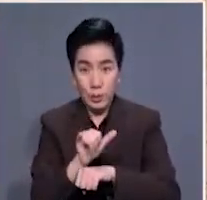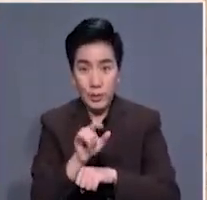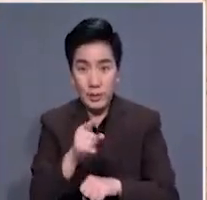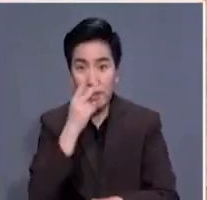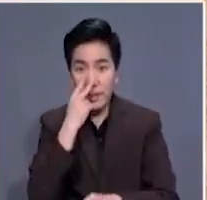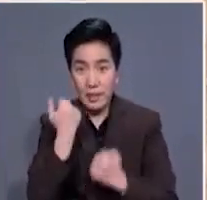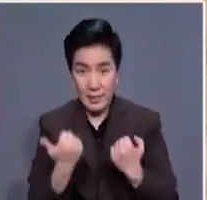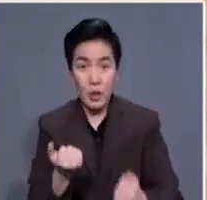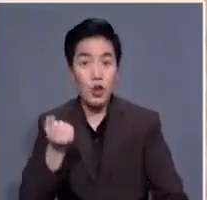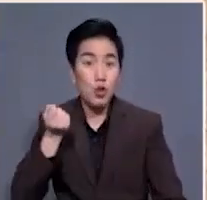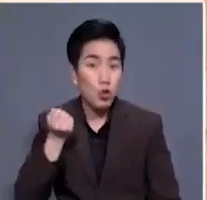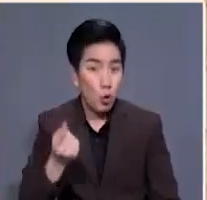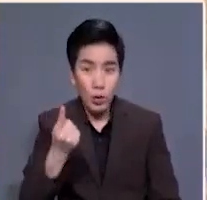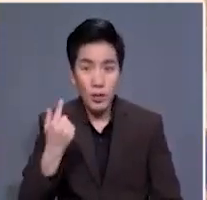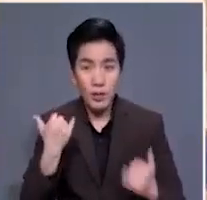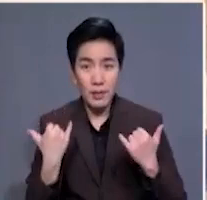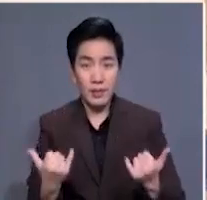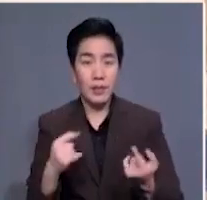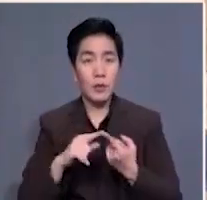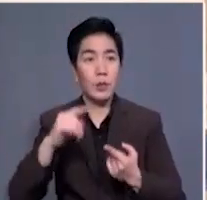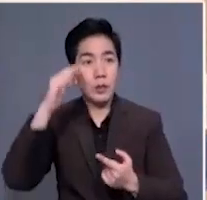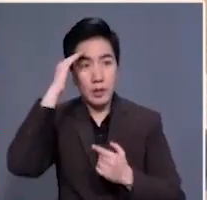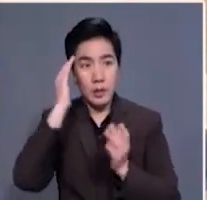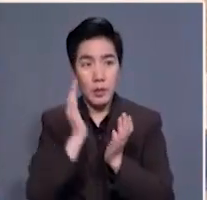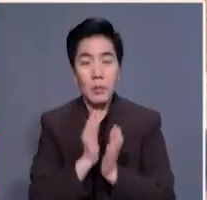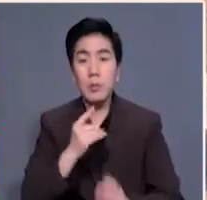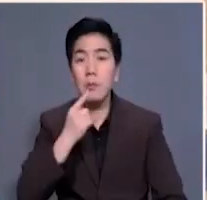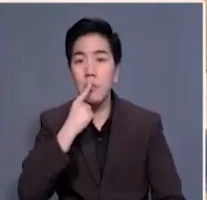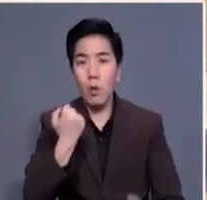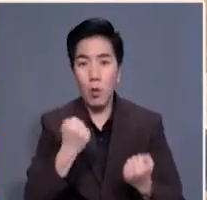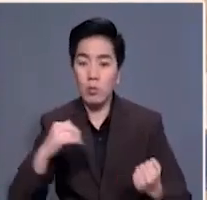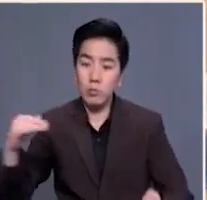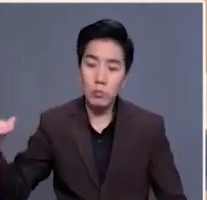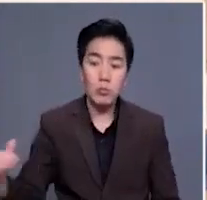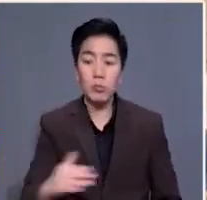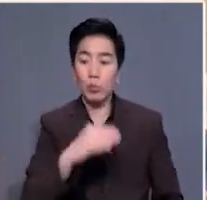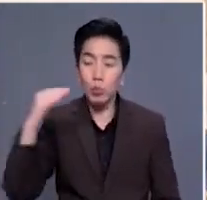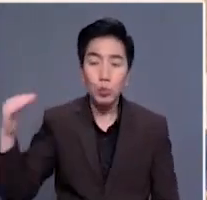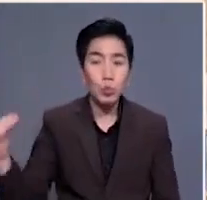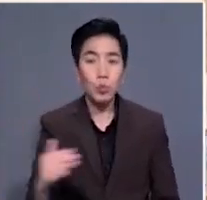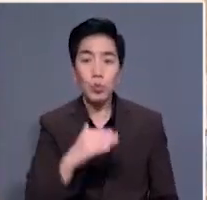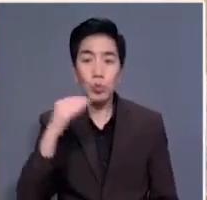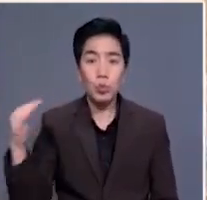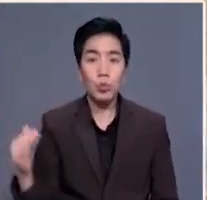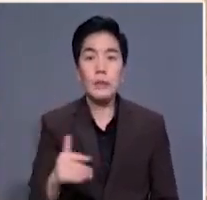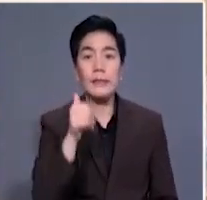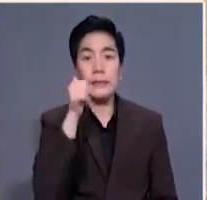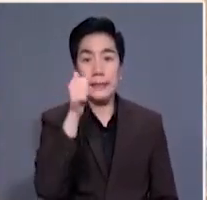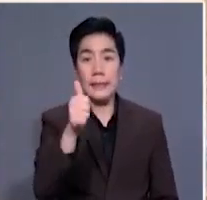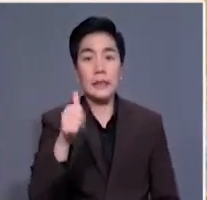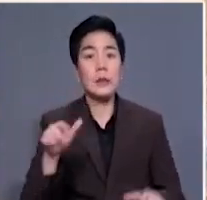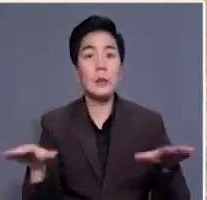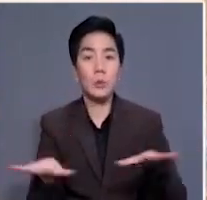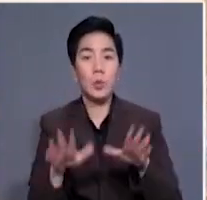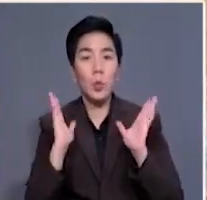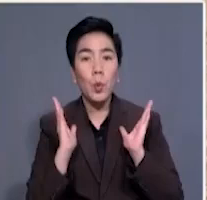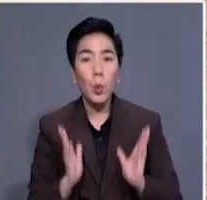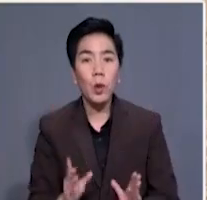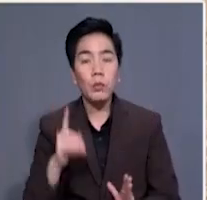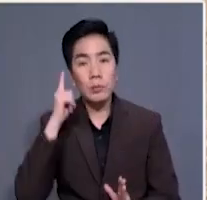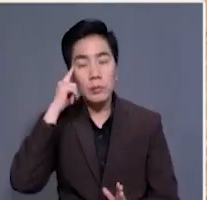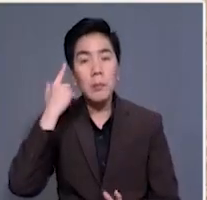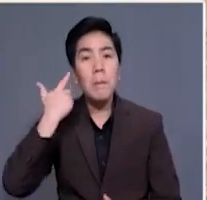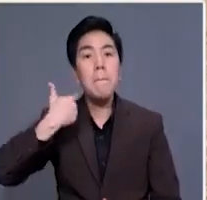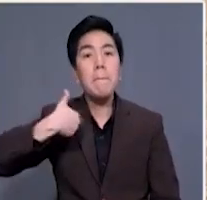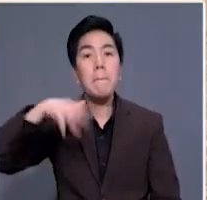ที่เห็นอยู่สดๆนี้นะคะโดยเจ้าหน้าที่ตำรวจบอกว่ารถยังสามารถที่จะเคลื่อนตัวได้ปกติเพราะว่ามีประชาชนบางส่ว